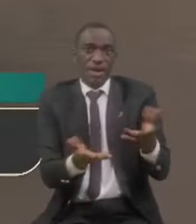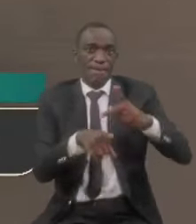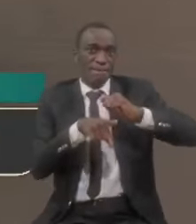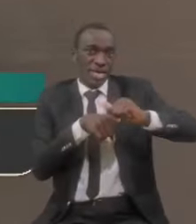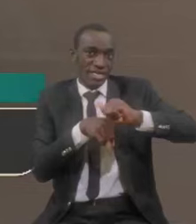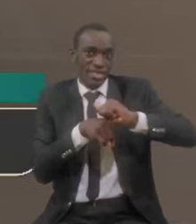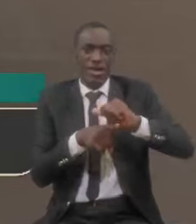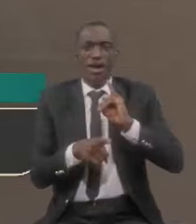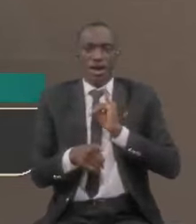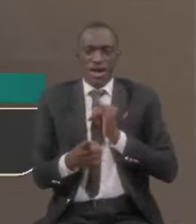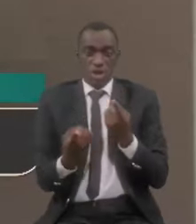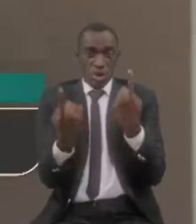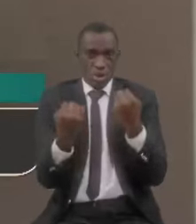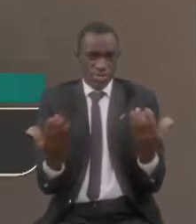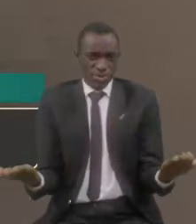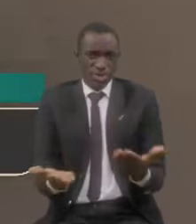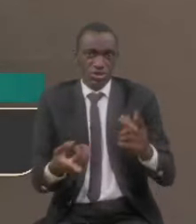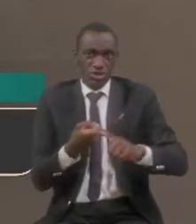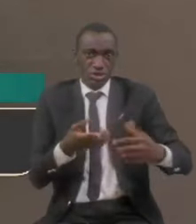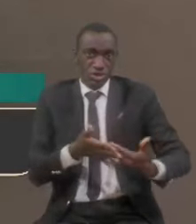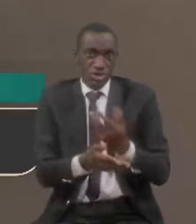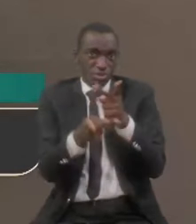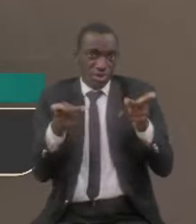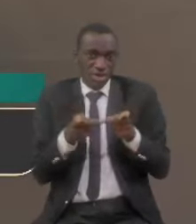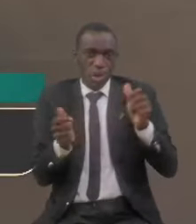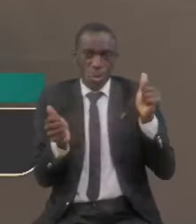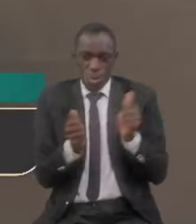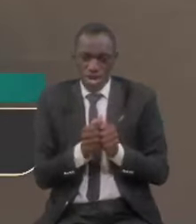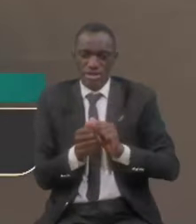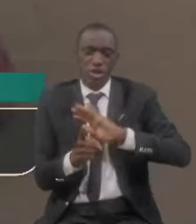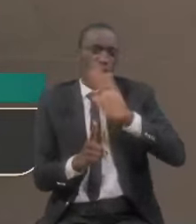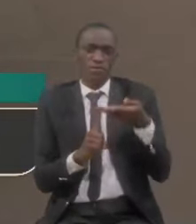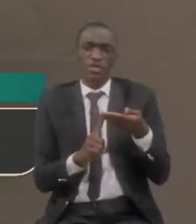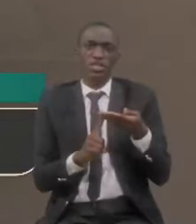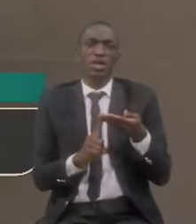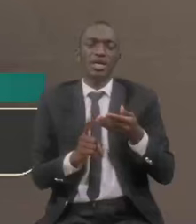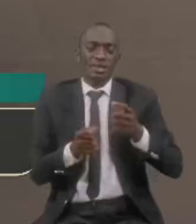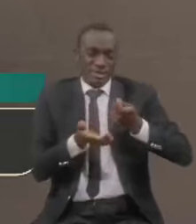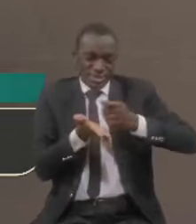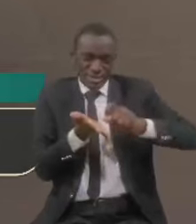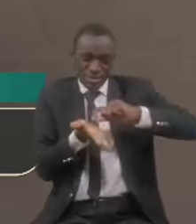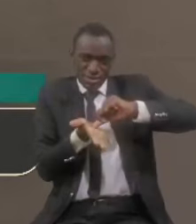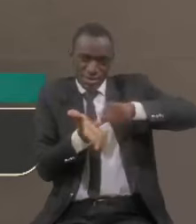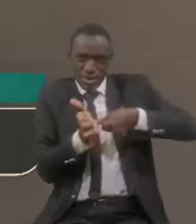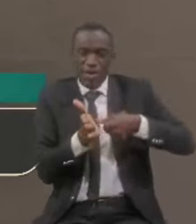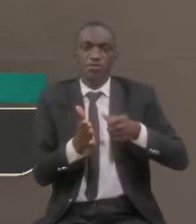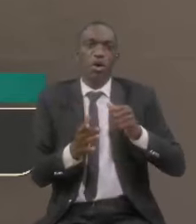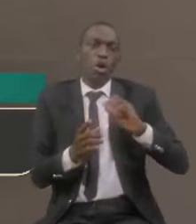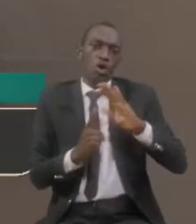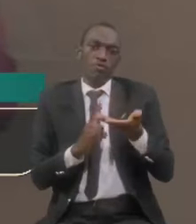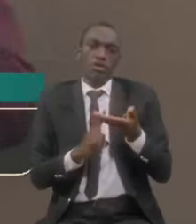ici avec ma conviction gravée en moi. Et tu maintiens